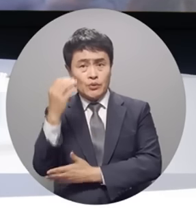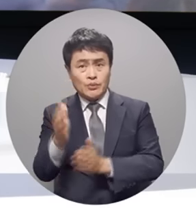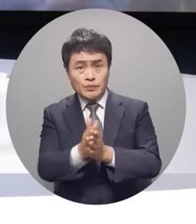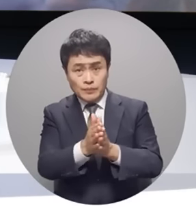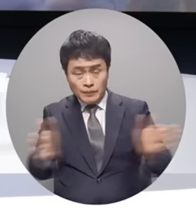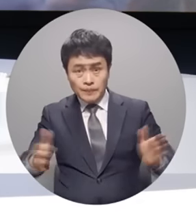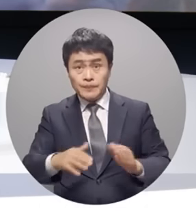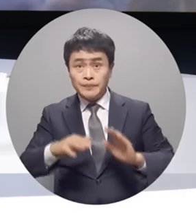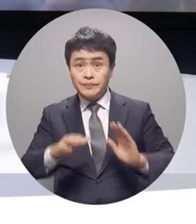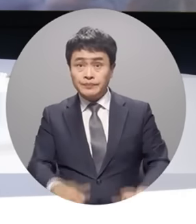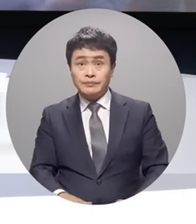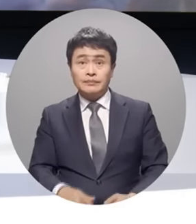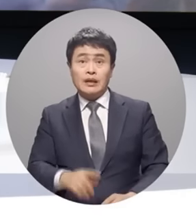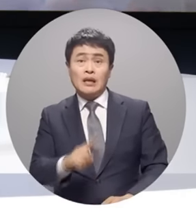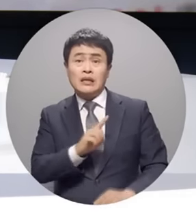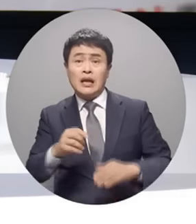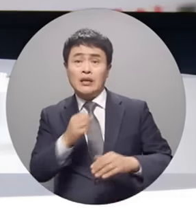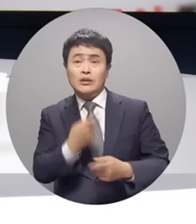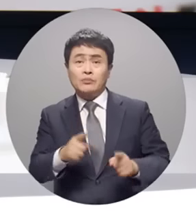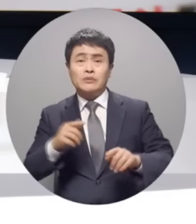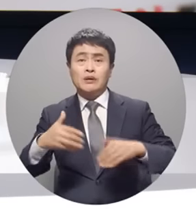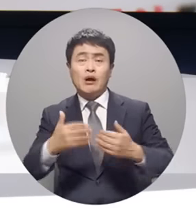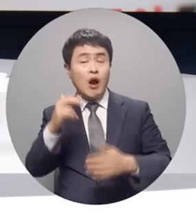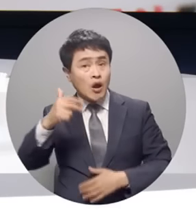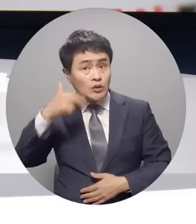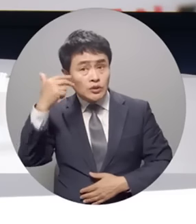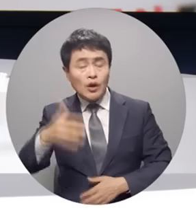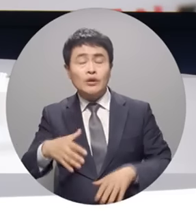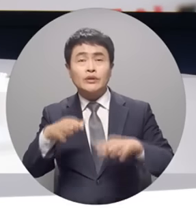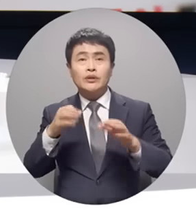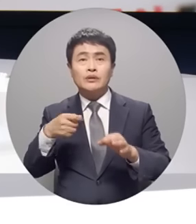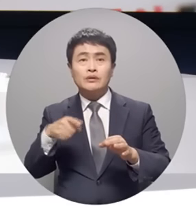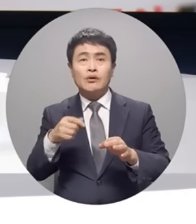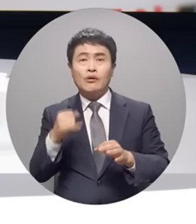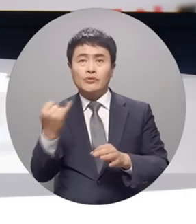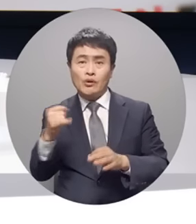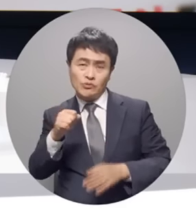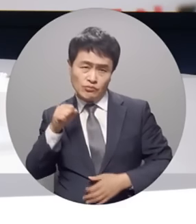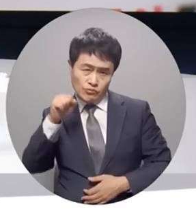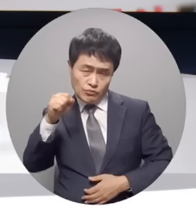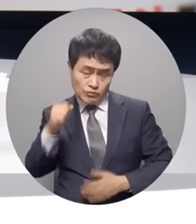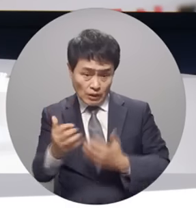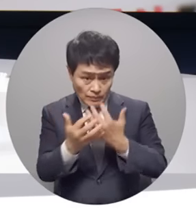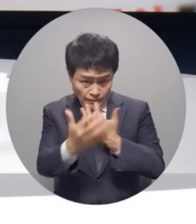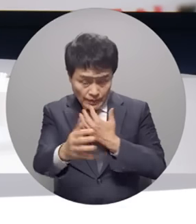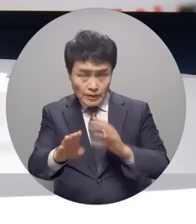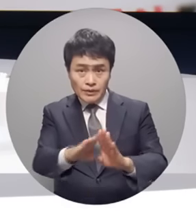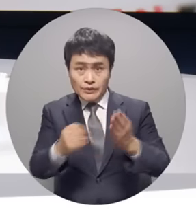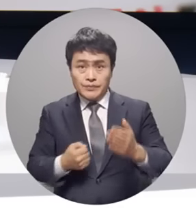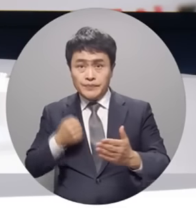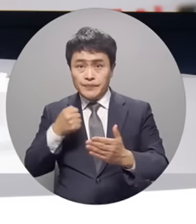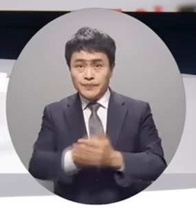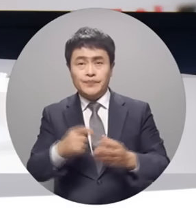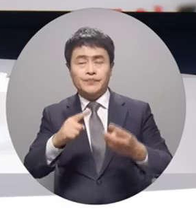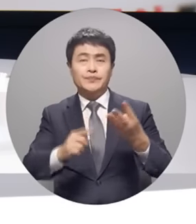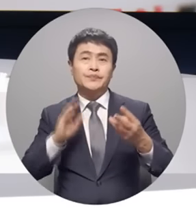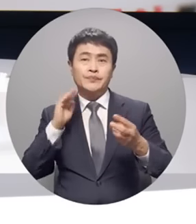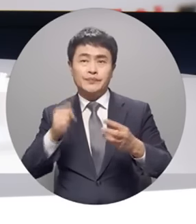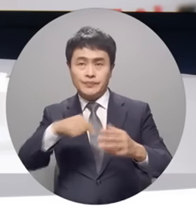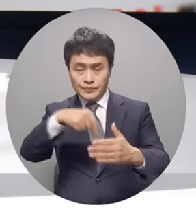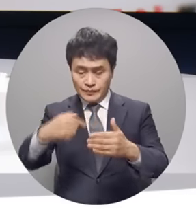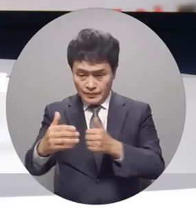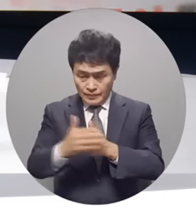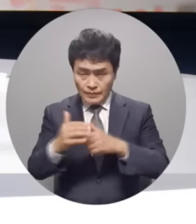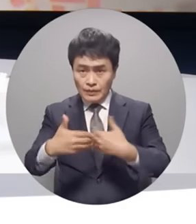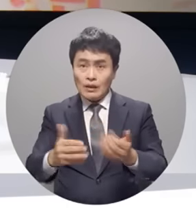돌입했습니다. 제1야당인 더불어민주당도 다음 주 김건희 여사 규탄 대회를 열기로 했습니다. 윤 대통령 핵심